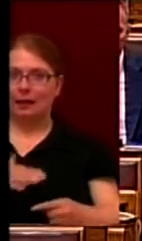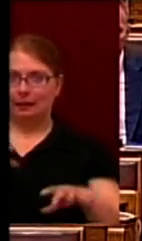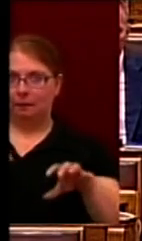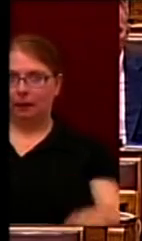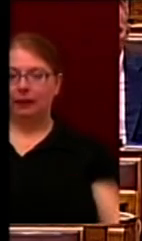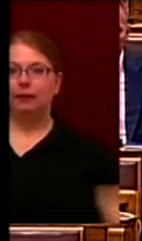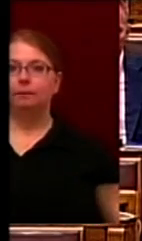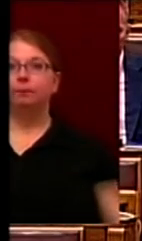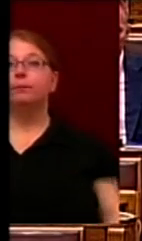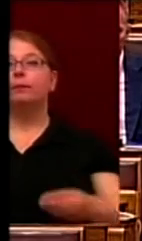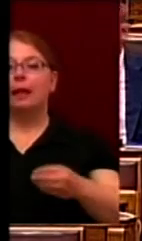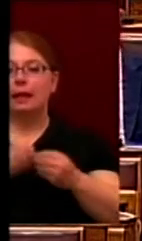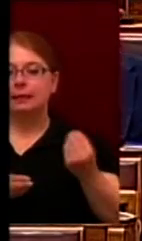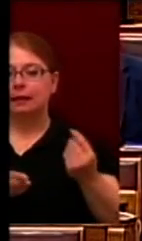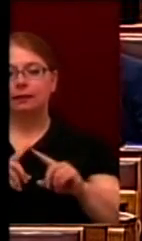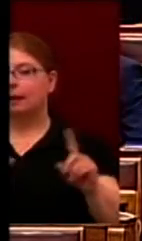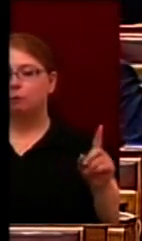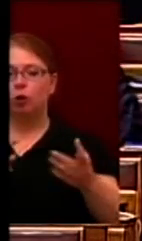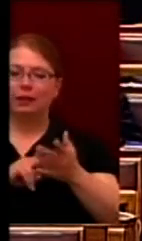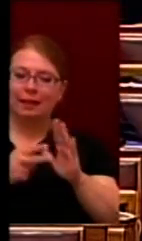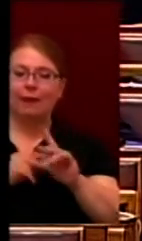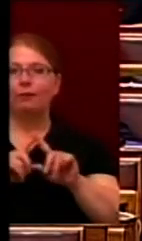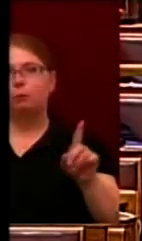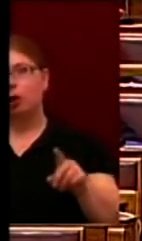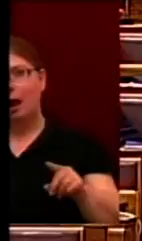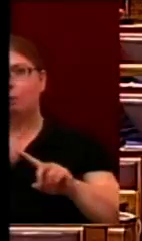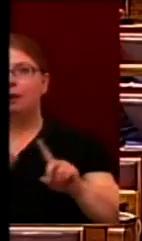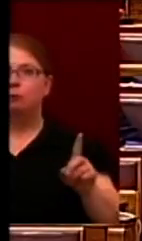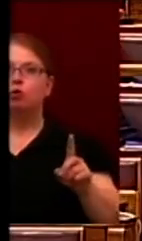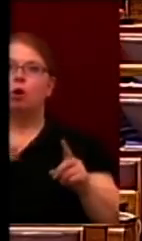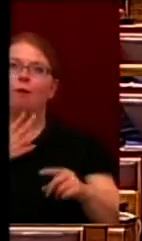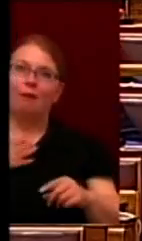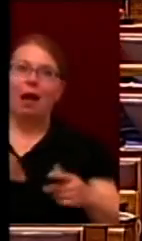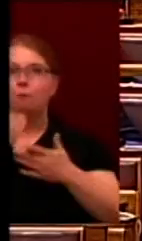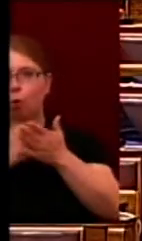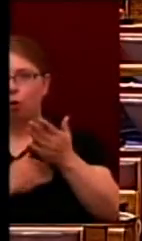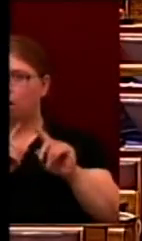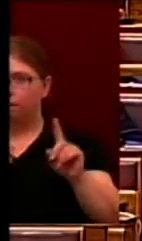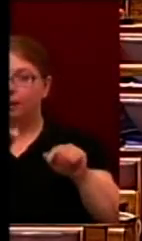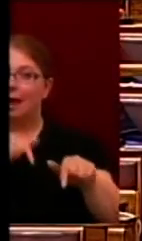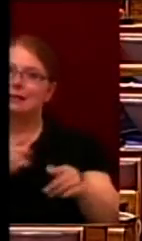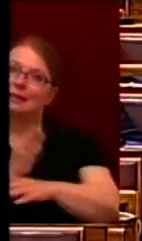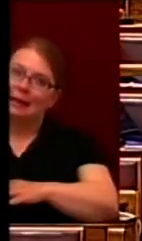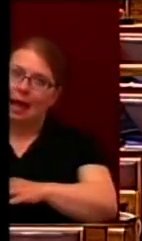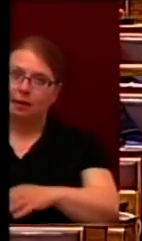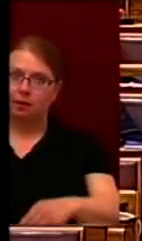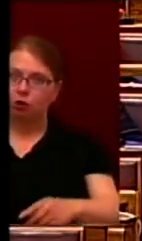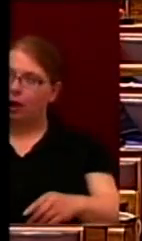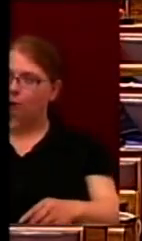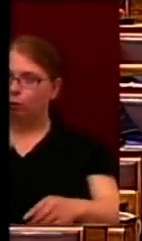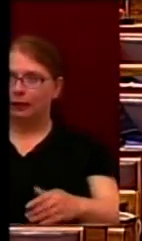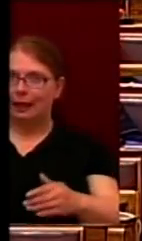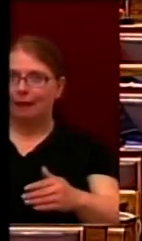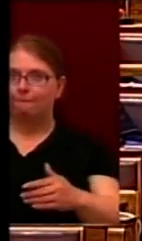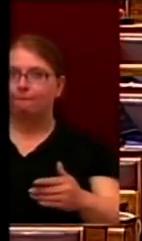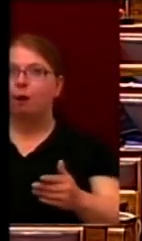megtenni. Éppen ezért nem csupán tervek, álmok, vágyak vagy programok szerepelnek benne, hanem egyfajta irányzék. Az elmúlt egy év